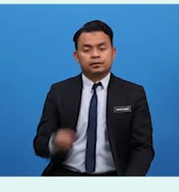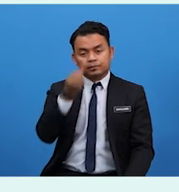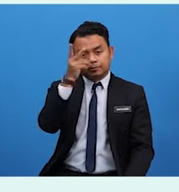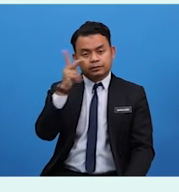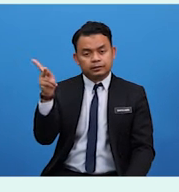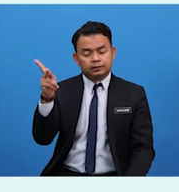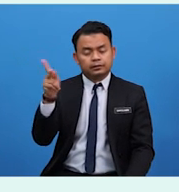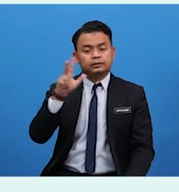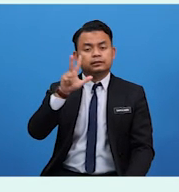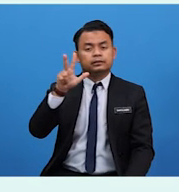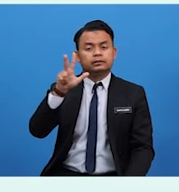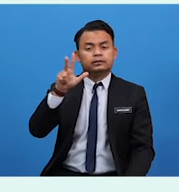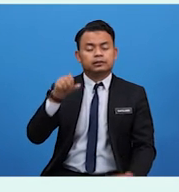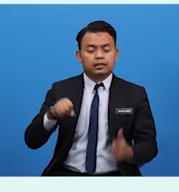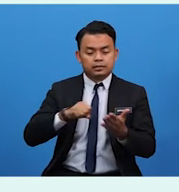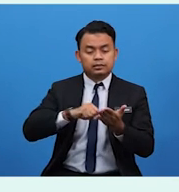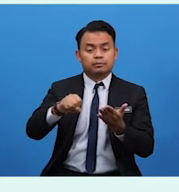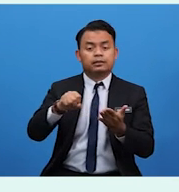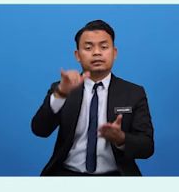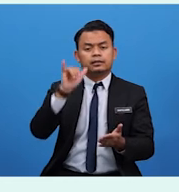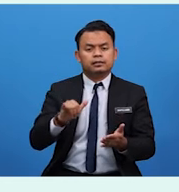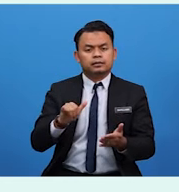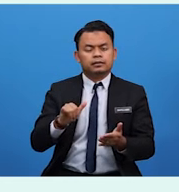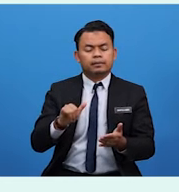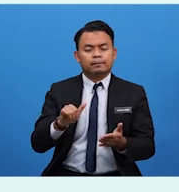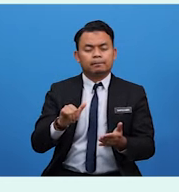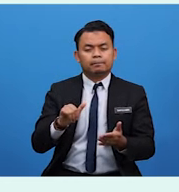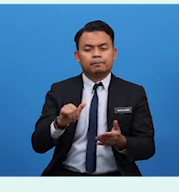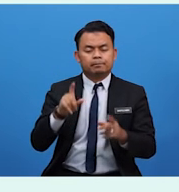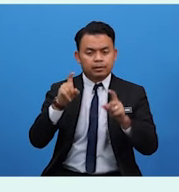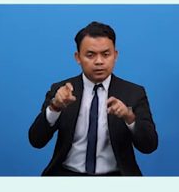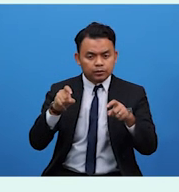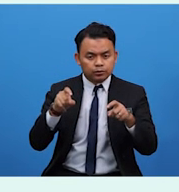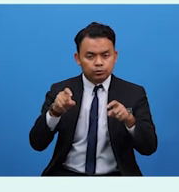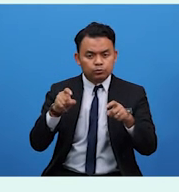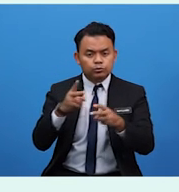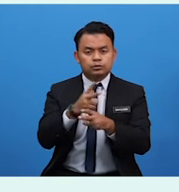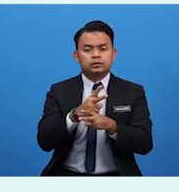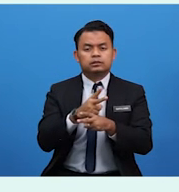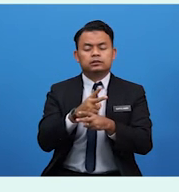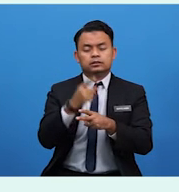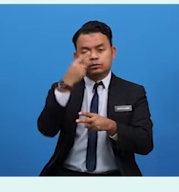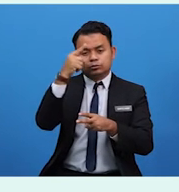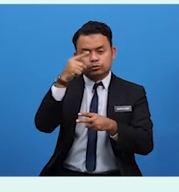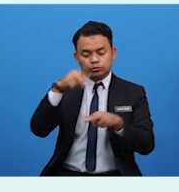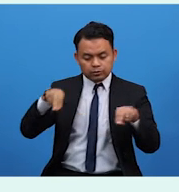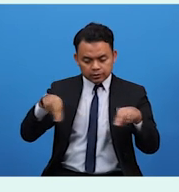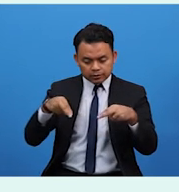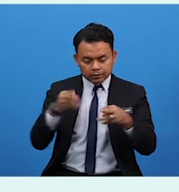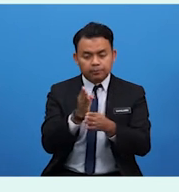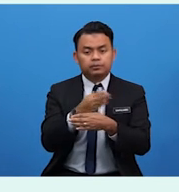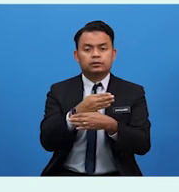berikan tiga aspek yang perlu dititik beratkan dalam mereka bentuk litar